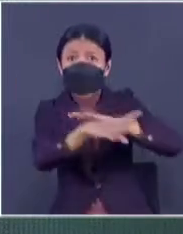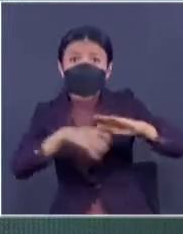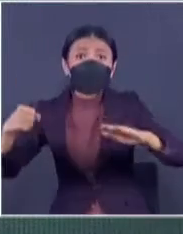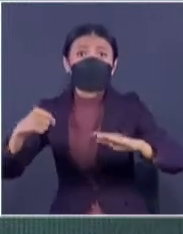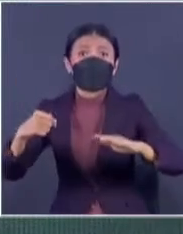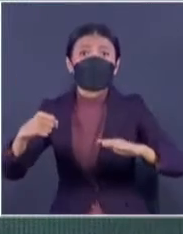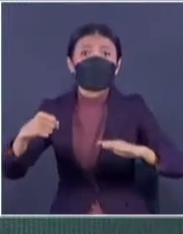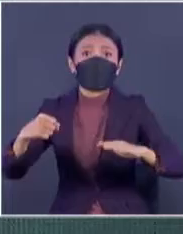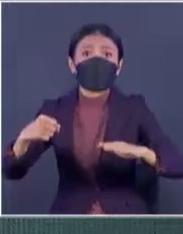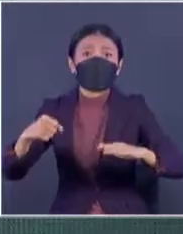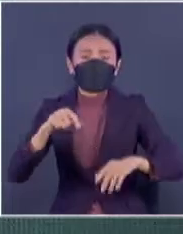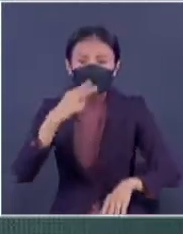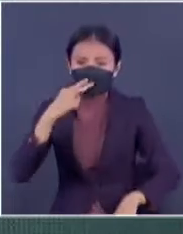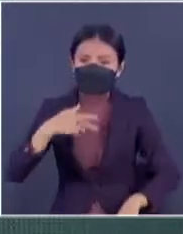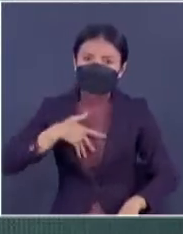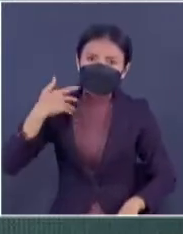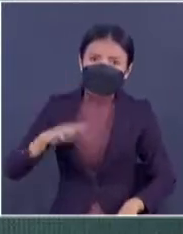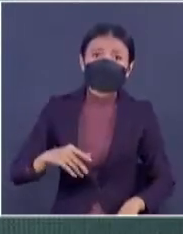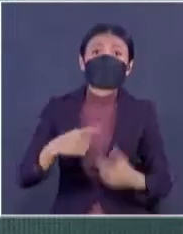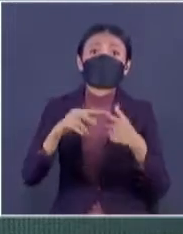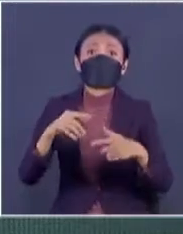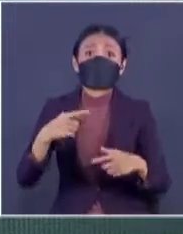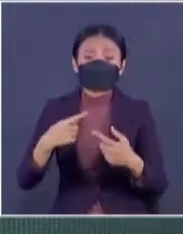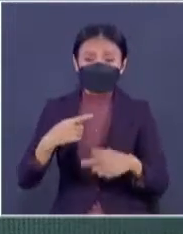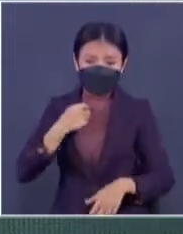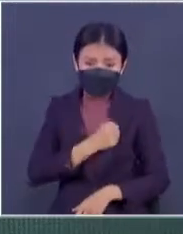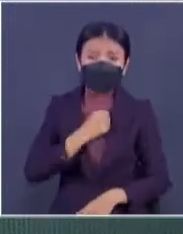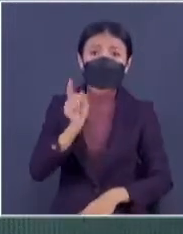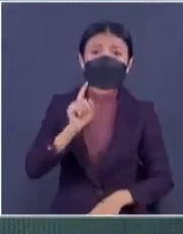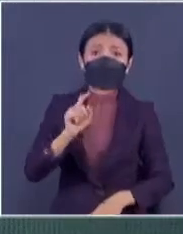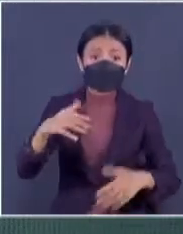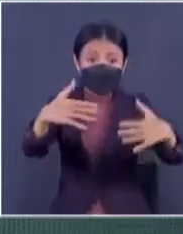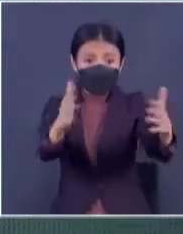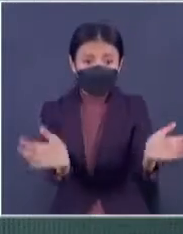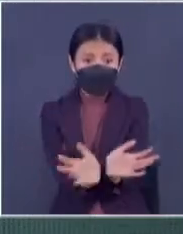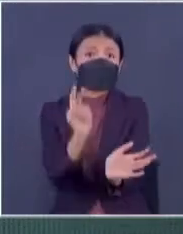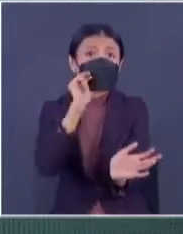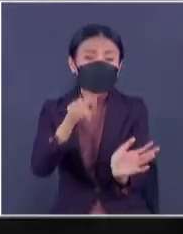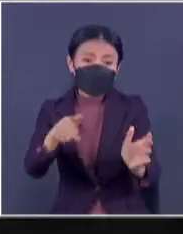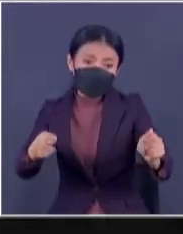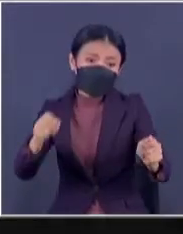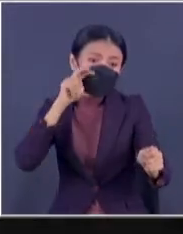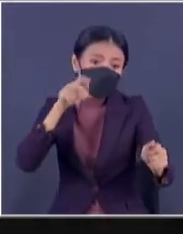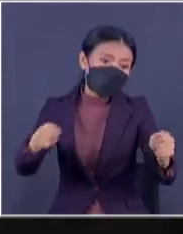เทน้ำออกไปหมดเลยนะคะซึ่งในน้ำเนี่ยมีปลาที่เขาเลี้ยงไว้เยอะเลยค่ะทำให้ปลาตายเกลื่อนเลยนะคะ